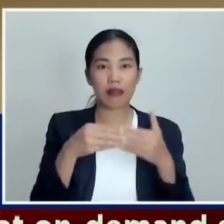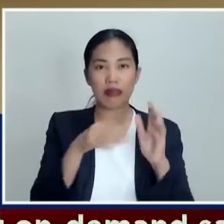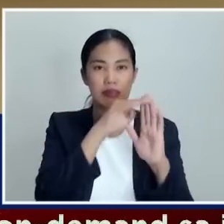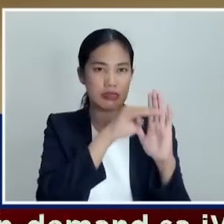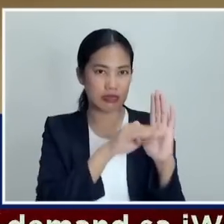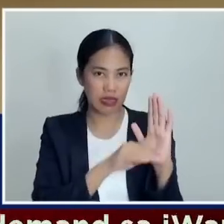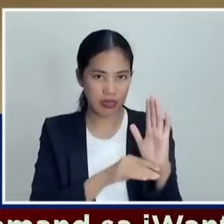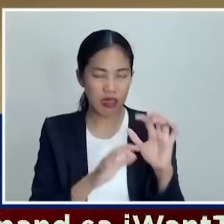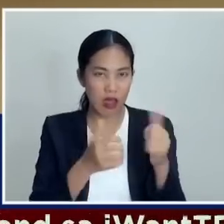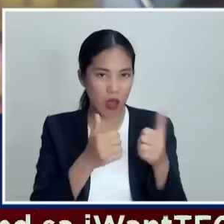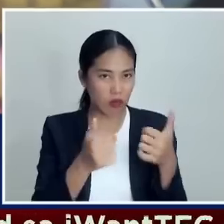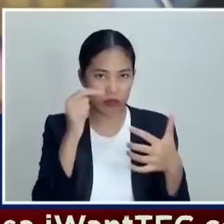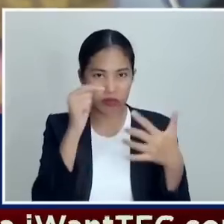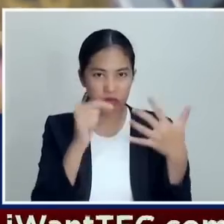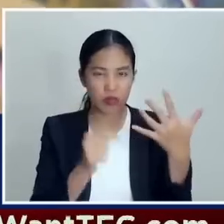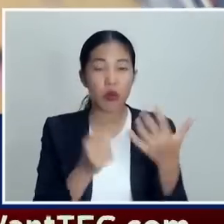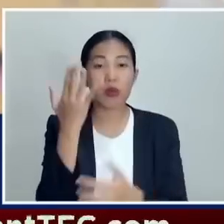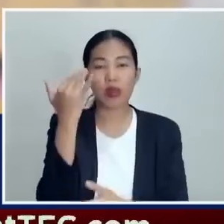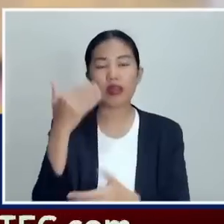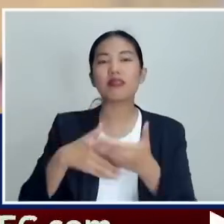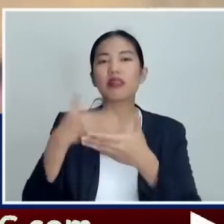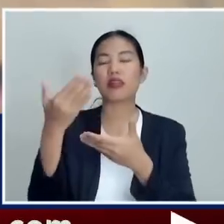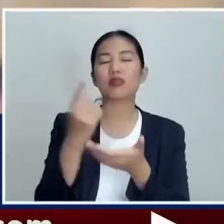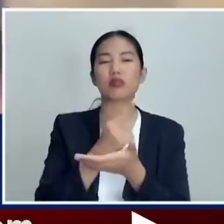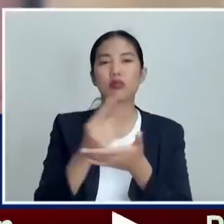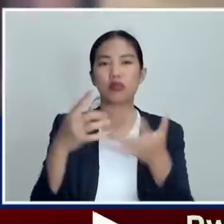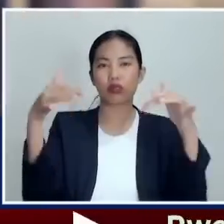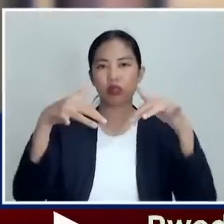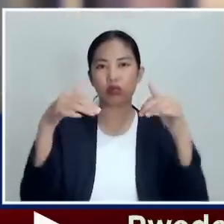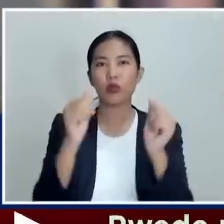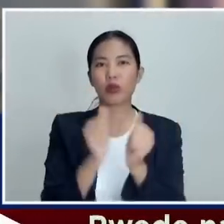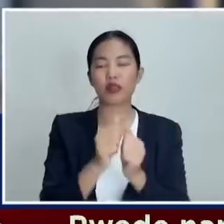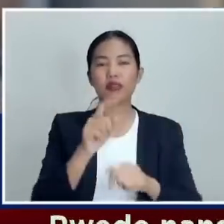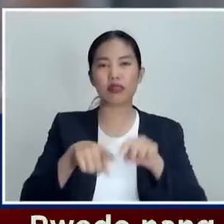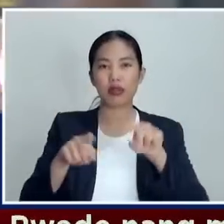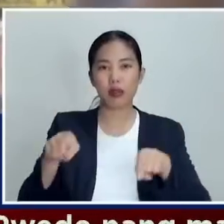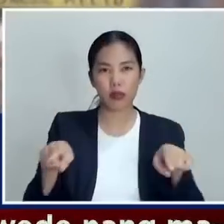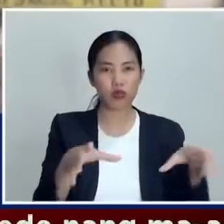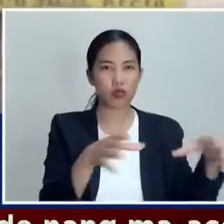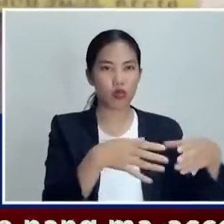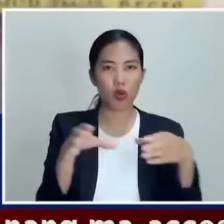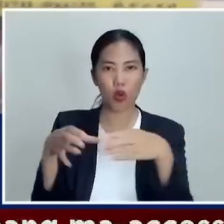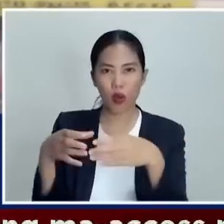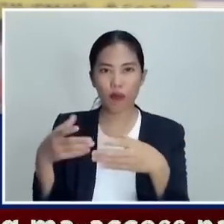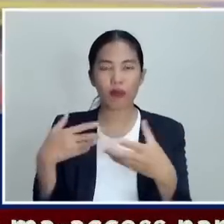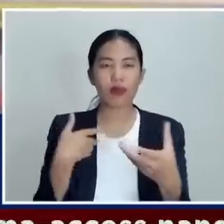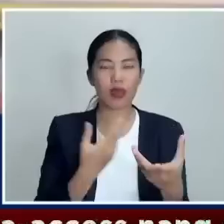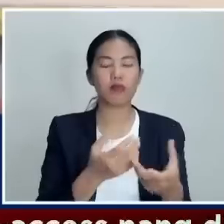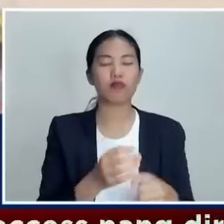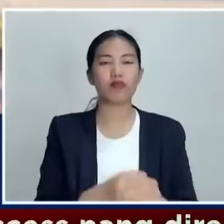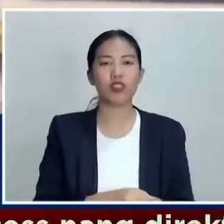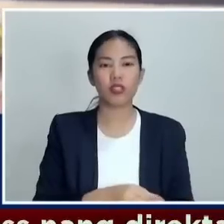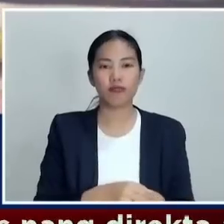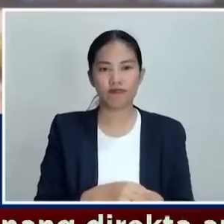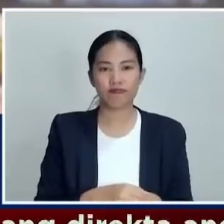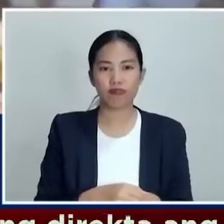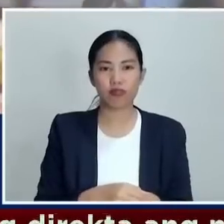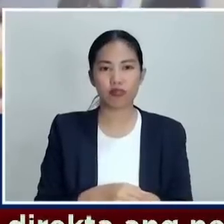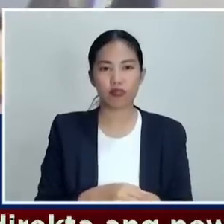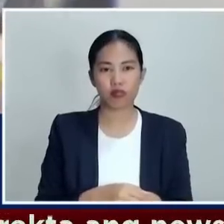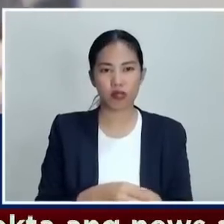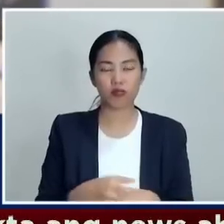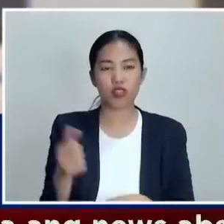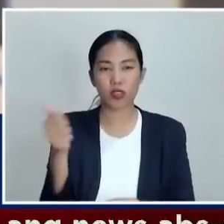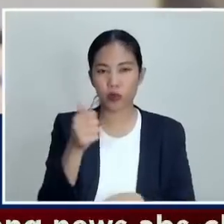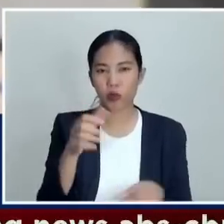na linggo pa ang pulong kasamang ibang transport stakeholders at iba pang transport groups. Hindi pa rin plansyado ang mga detalye kung aling